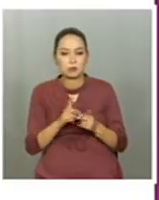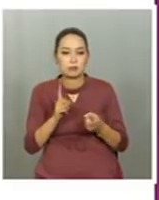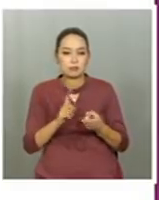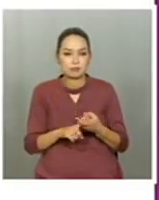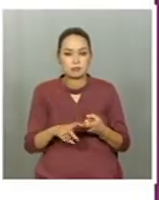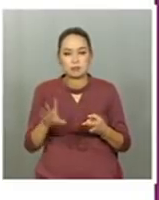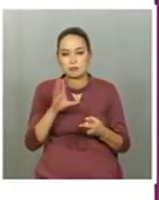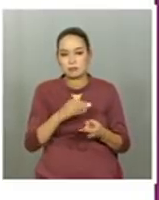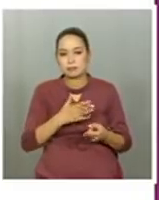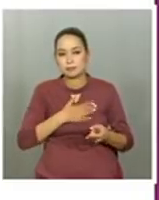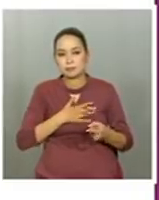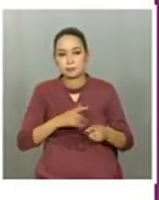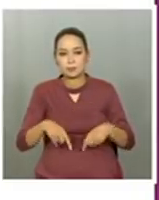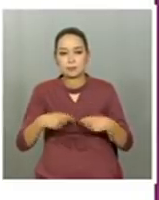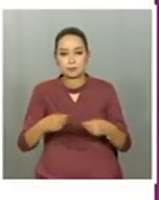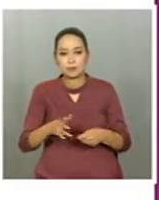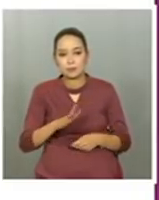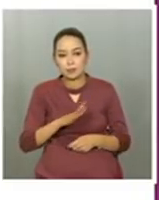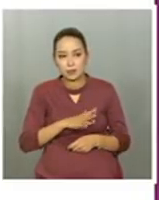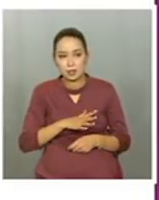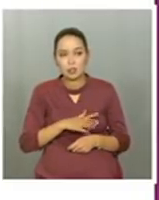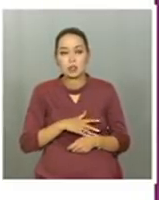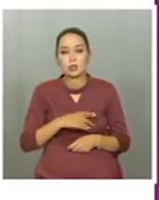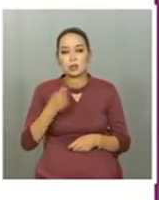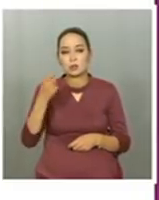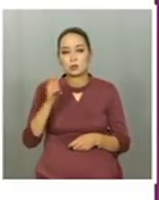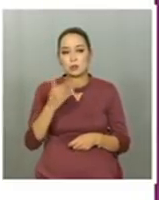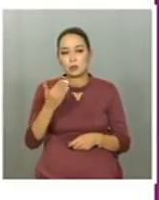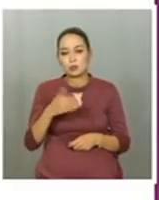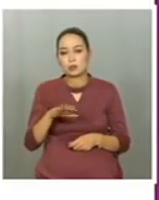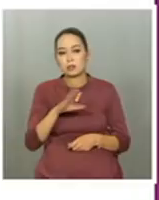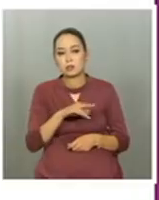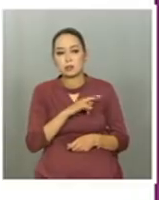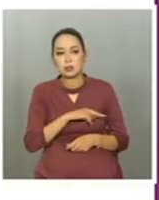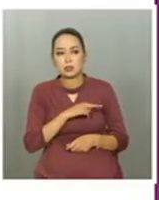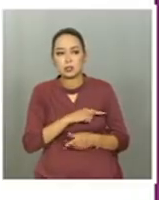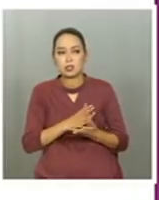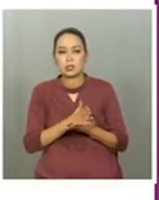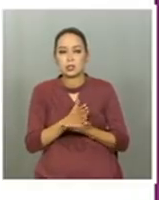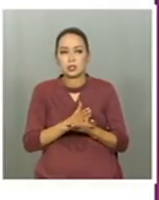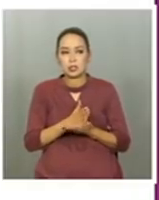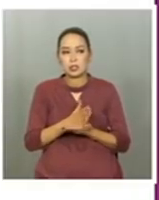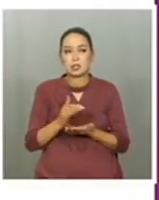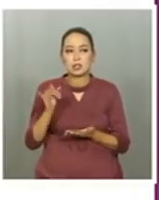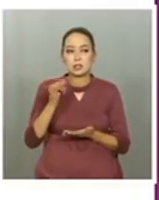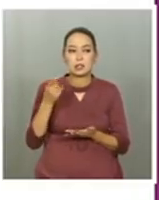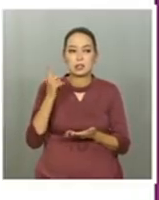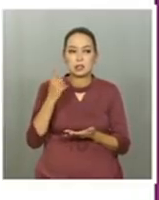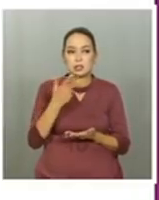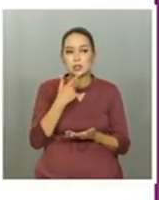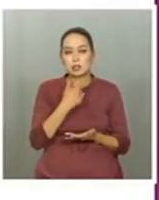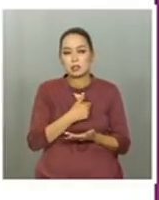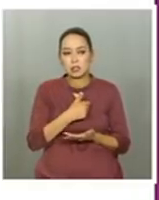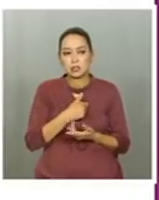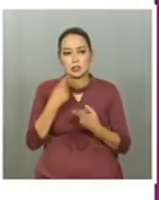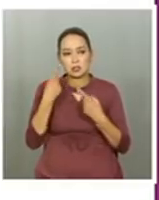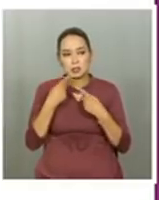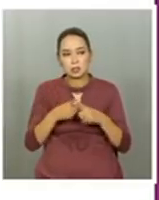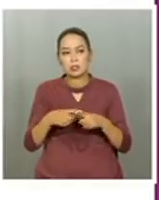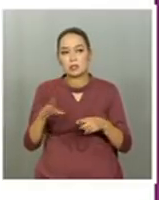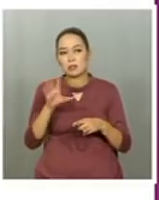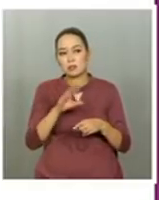еді. Соғыс қарсаңында кеңес әскерлері әсіресе әскери техникаларға көп мән берілген жоқ.